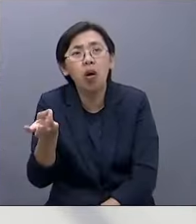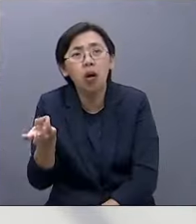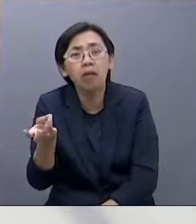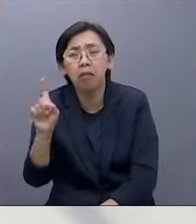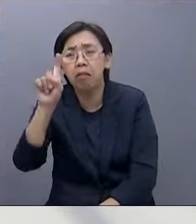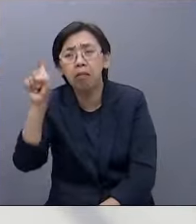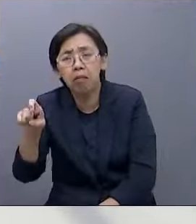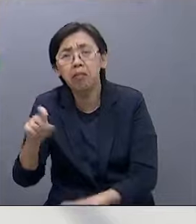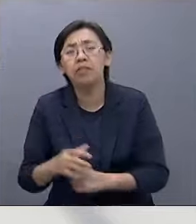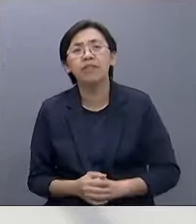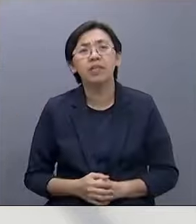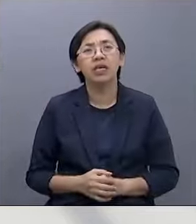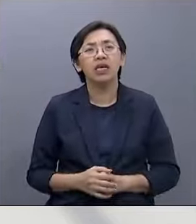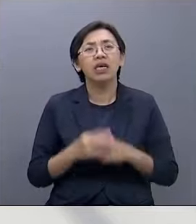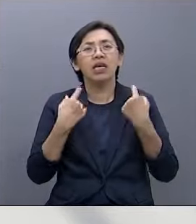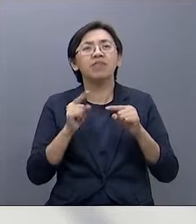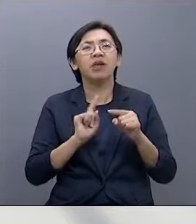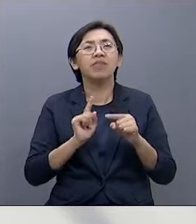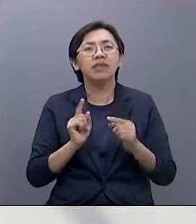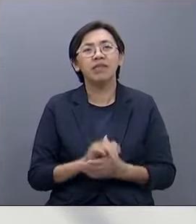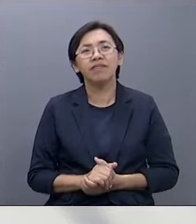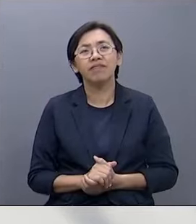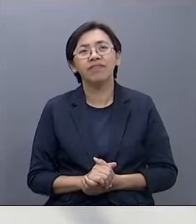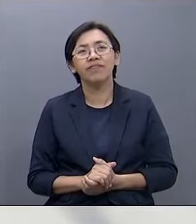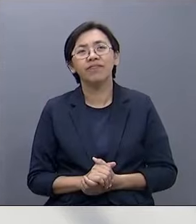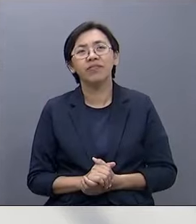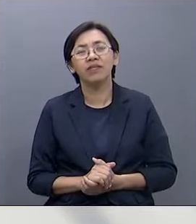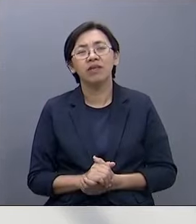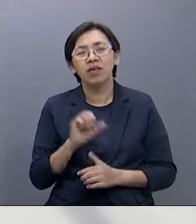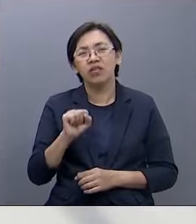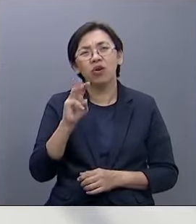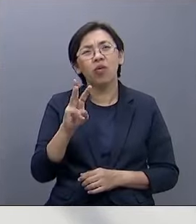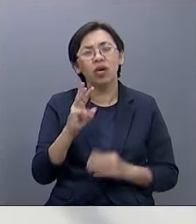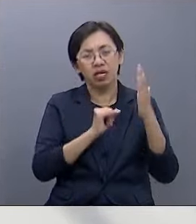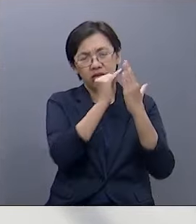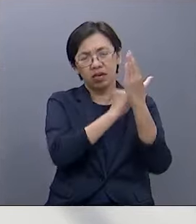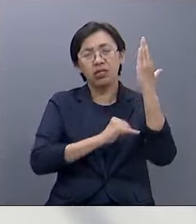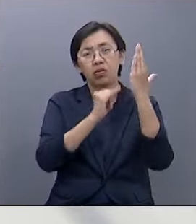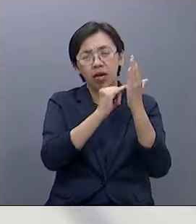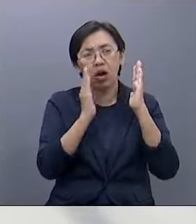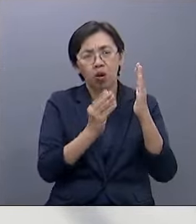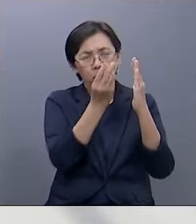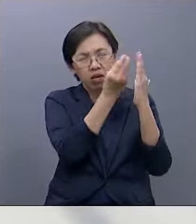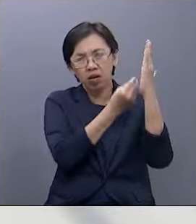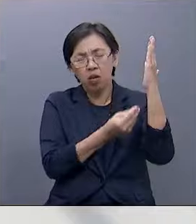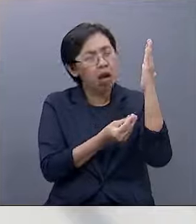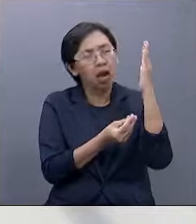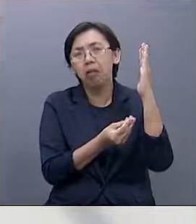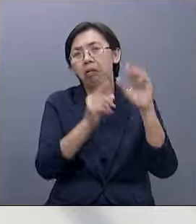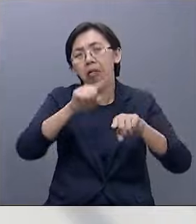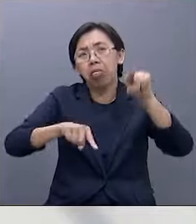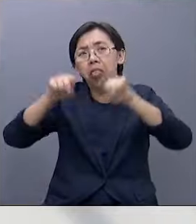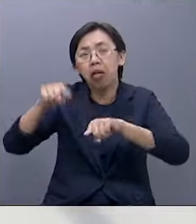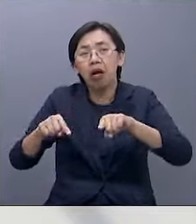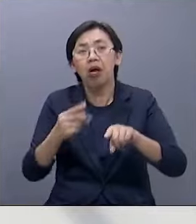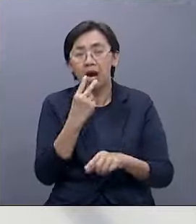เปล่าแต่คำตอบมันก็อยู่ในตัวอีกเหมือนกันนะคะเลขสัดส่วนสวแต่ละจังหวัดเนี่ยถ้าเกิดว่าเอาฐานที่มั่นทางการเมืองไปจับ